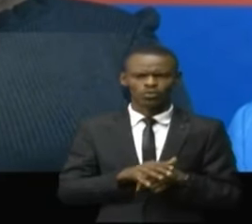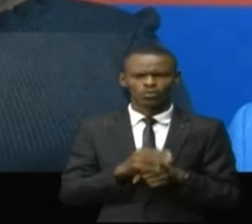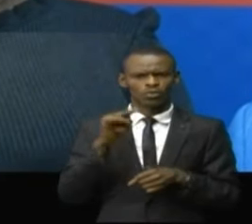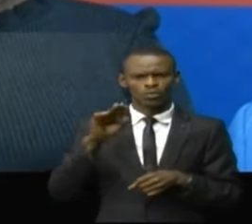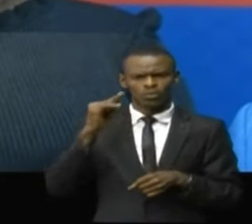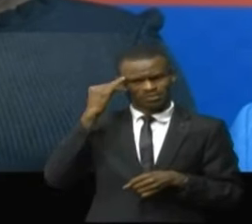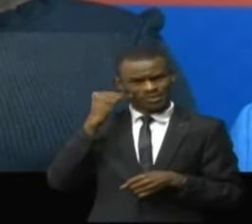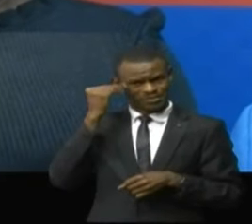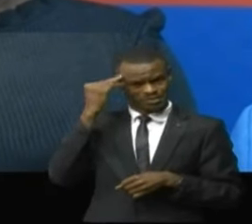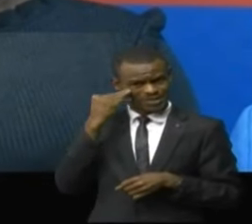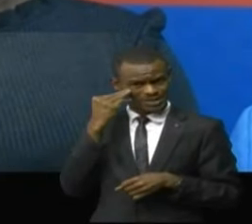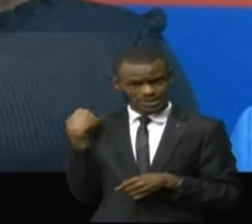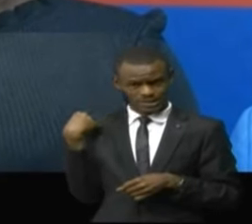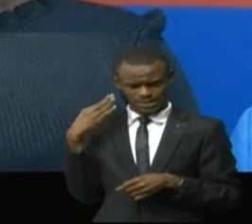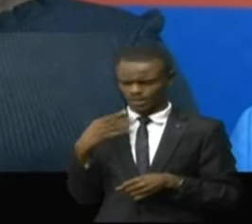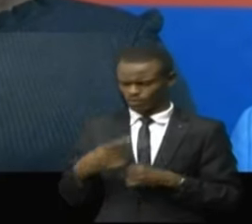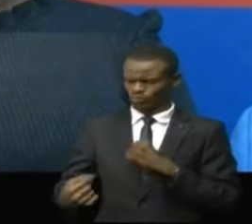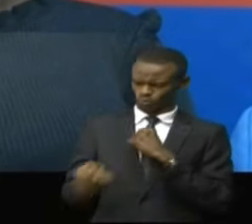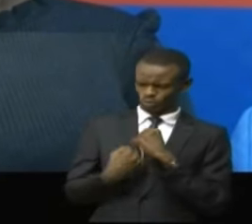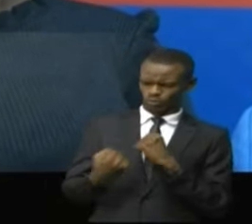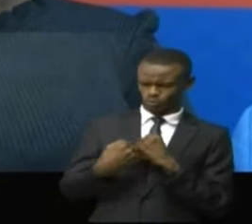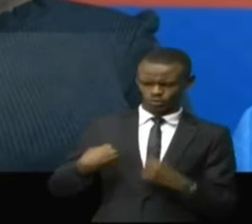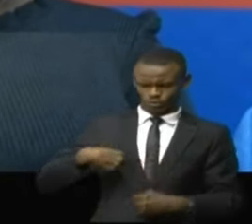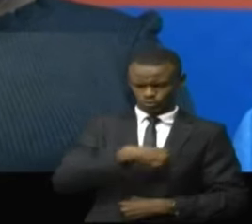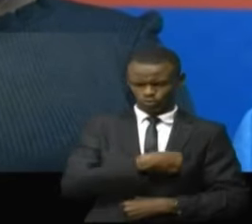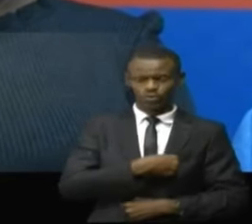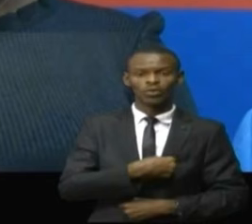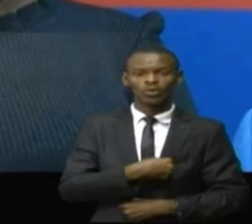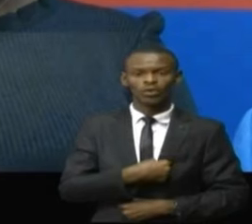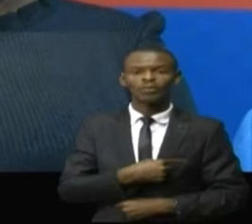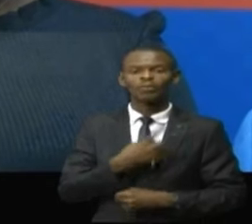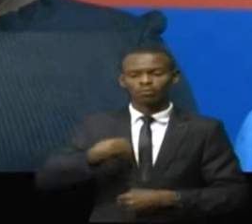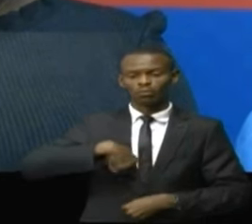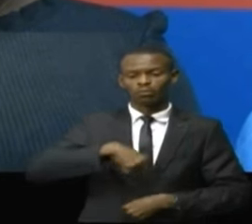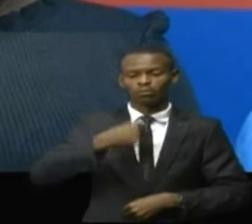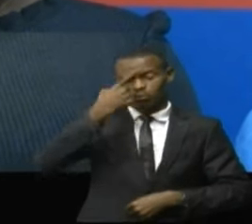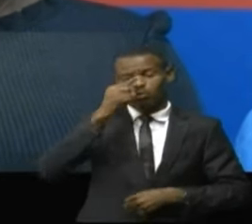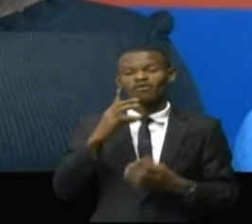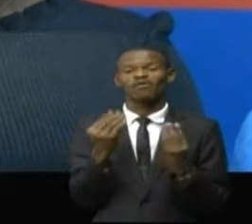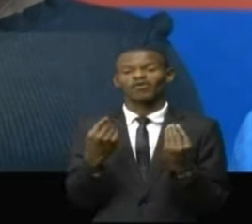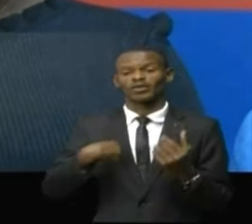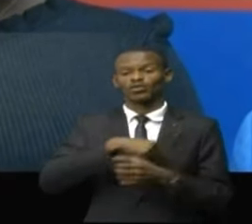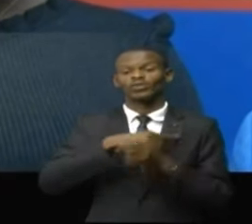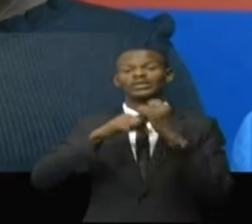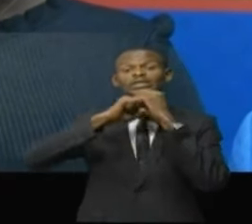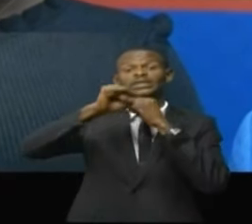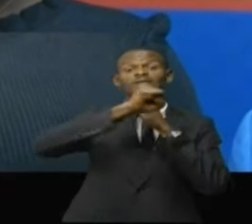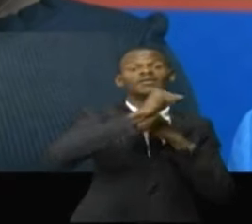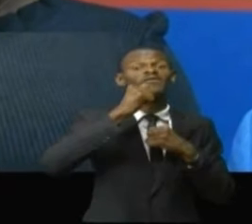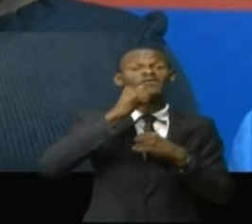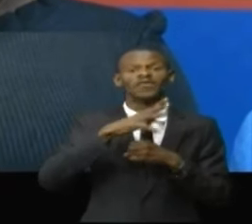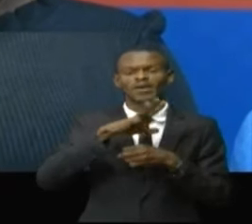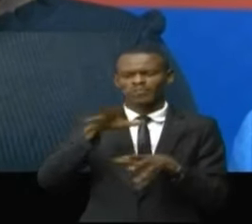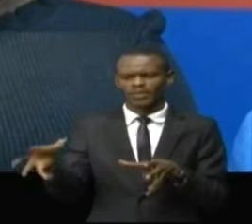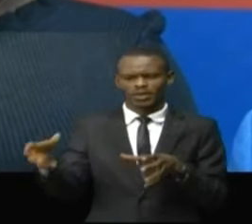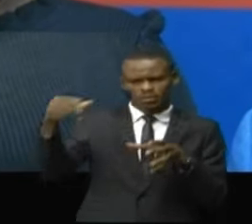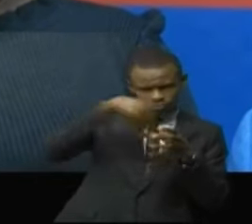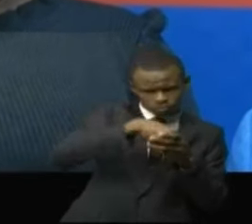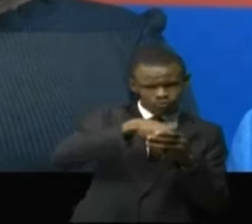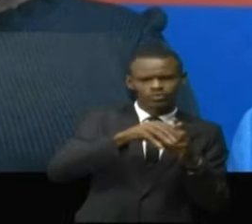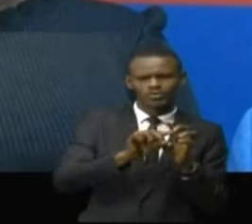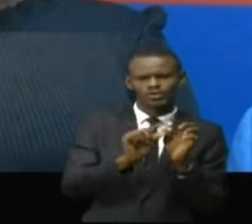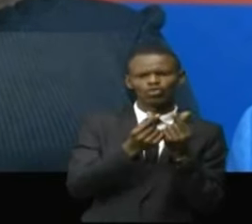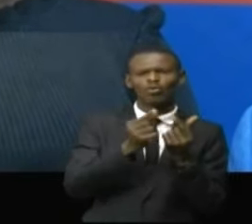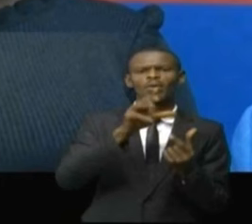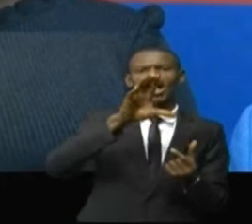continuer de sensibiliser les femmes congolaises à s'inscrire le plus sur cette plateforme, parce que le Congo,